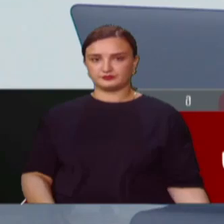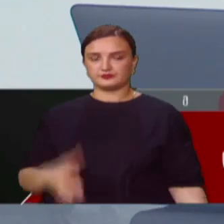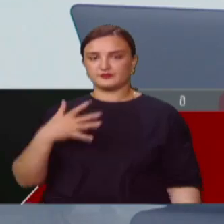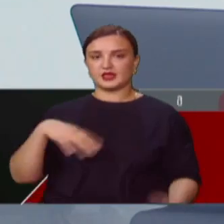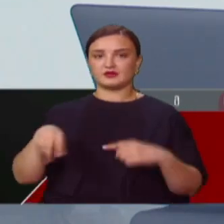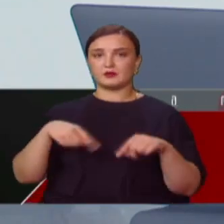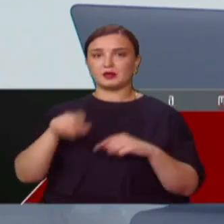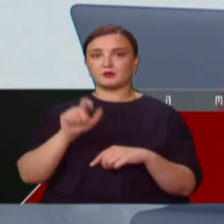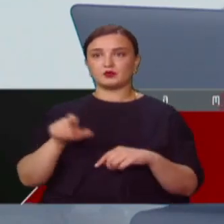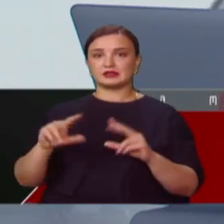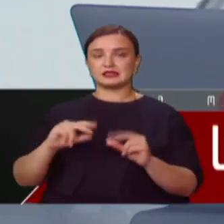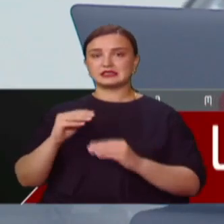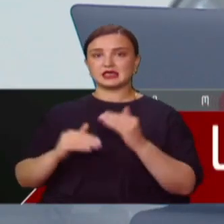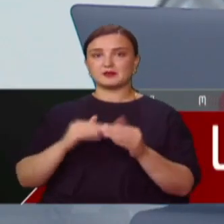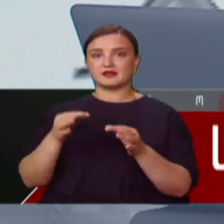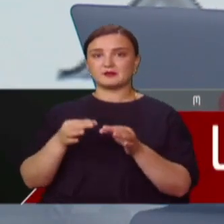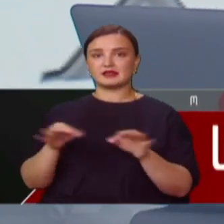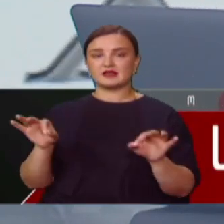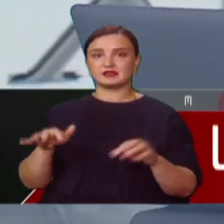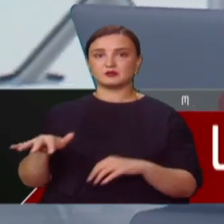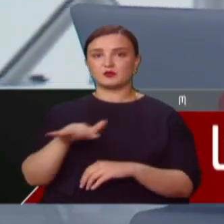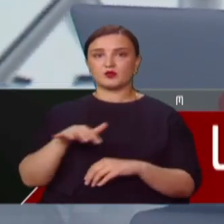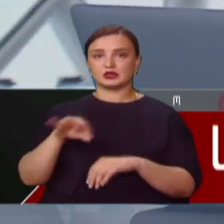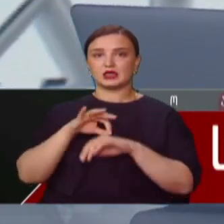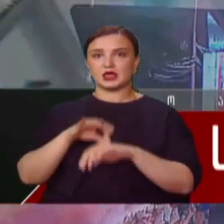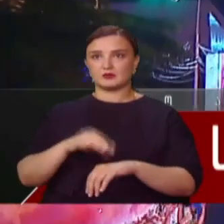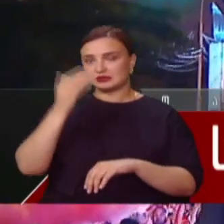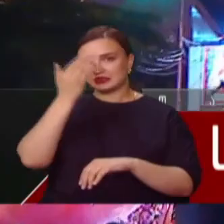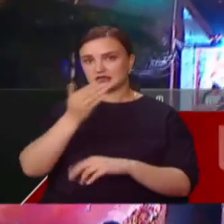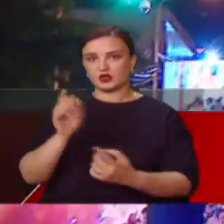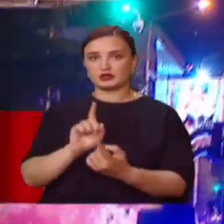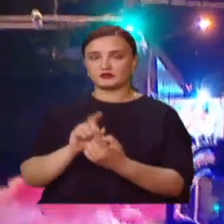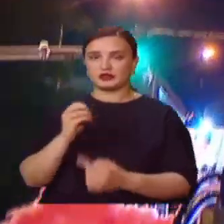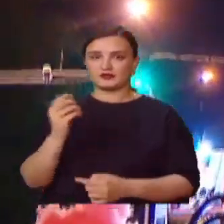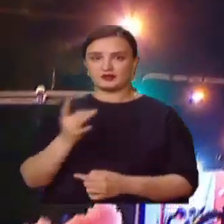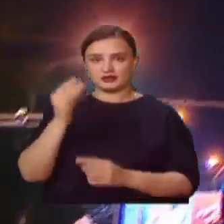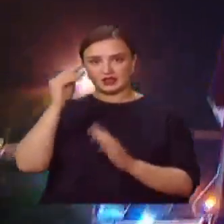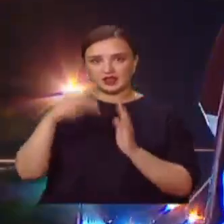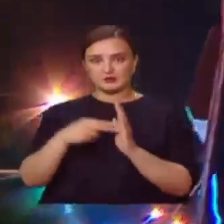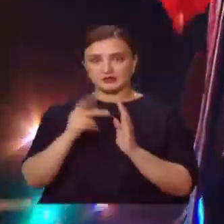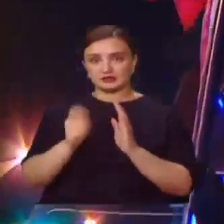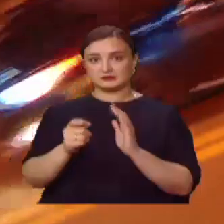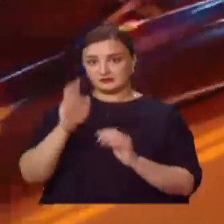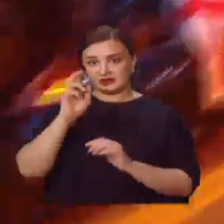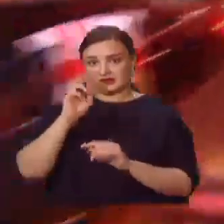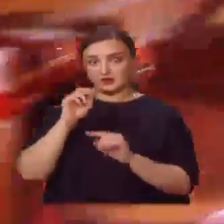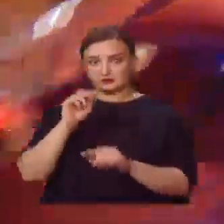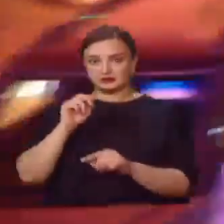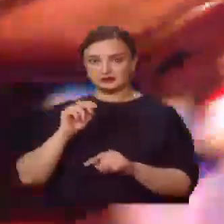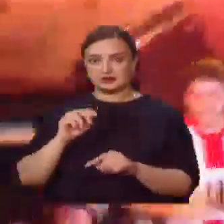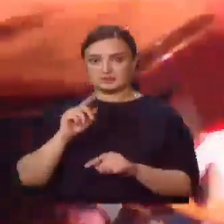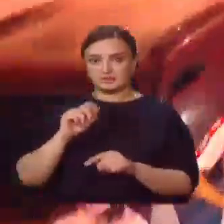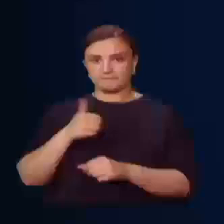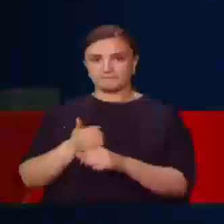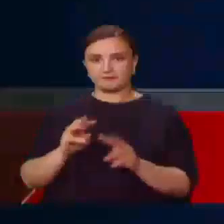Kartveli pheghburtelebis zarmatebasa da tavishplebis moedanze gamartul sakhalkho dakhvedras kidev ertkhil apasets mtavrobis metauri Ilagi Kobakhidzis ganzkhadebit